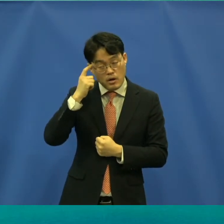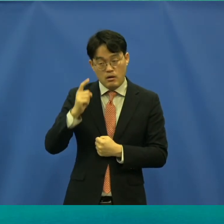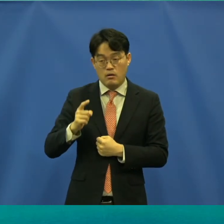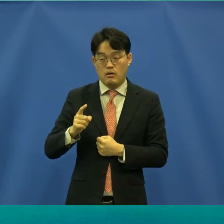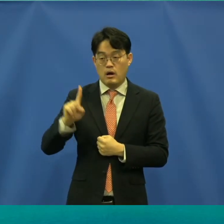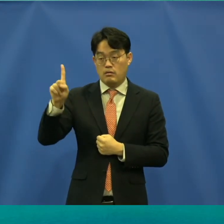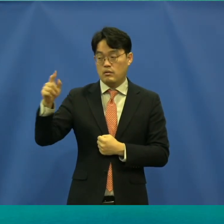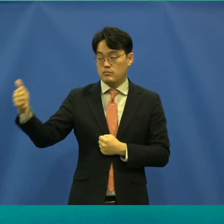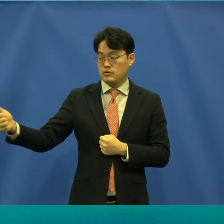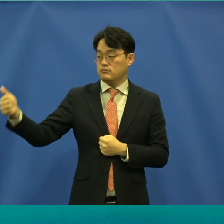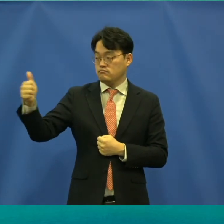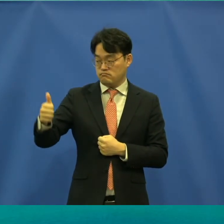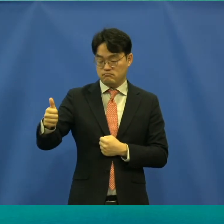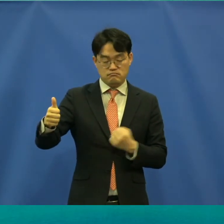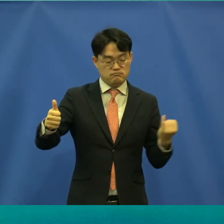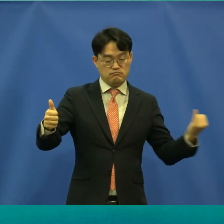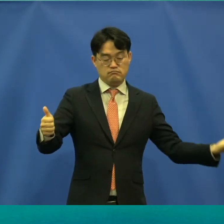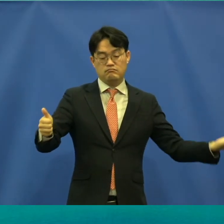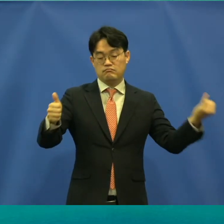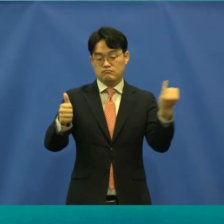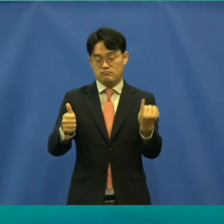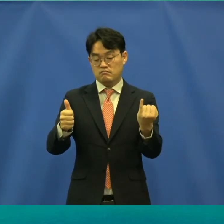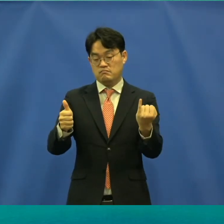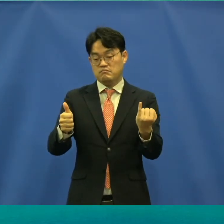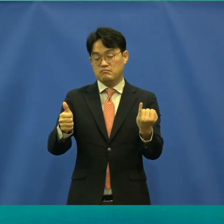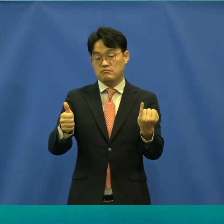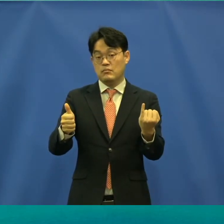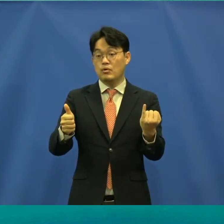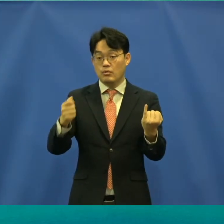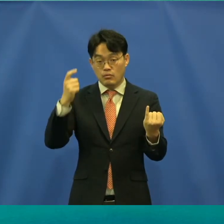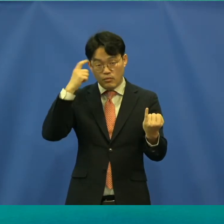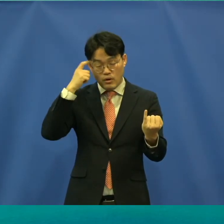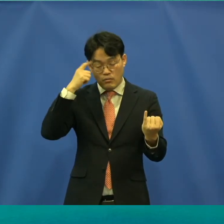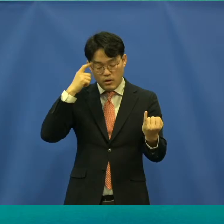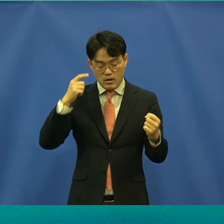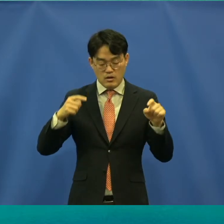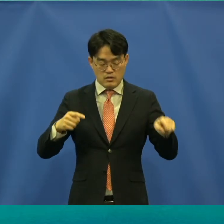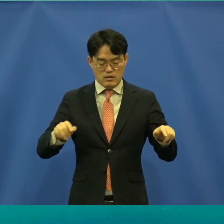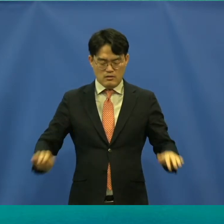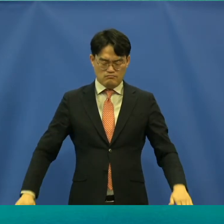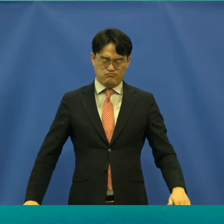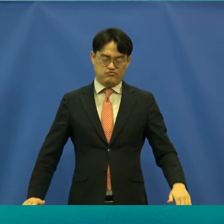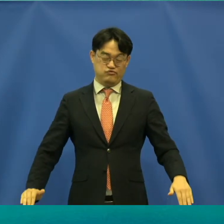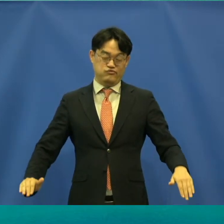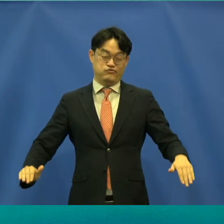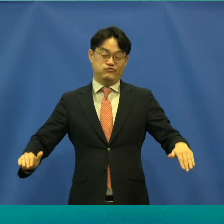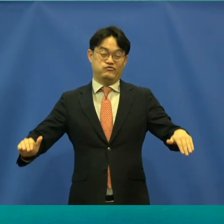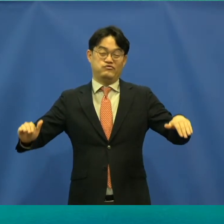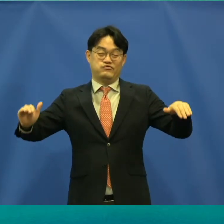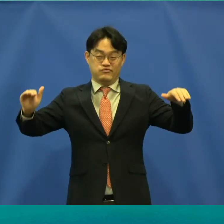삶이 결혼의 관계를 통하여 깊이 엮여지기 때문에 그렇습니다.